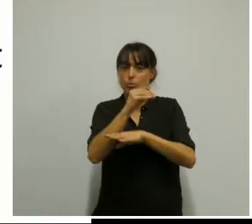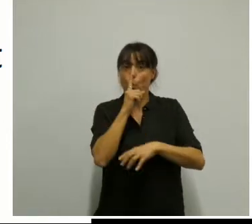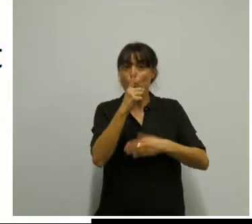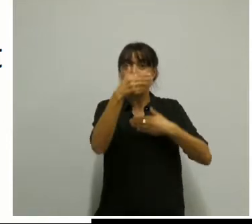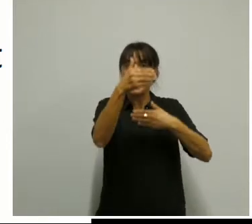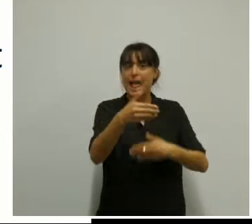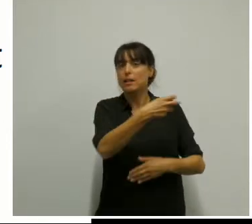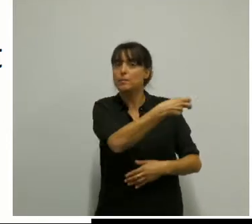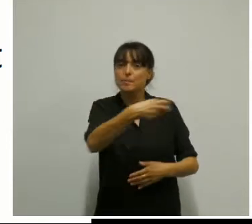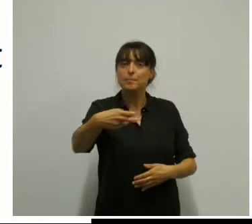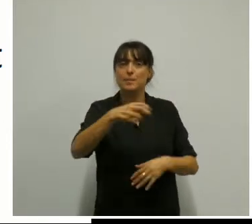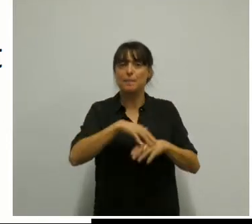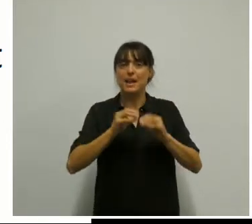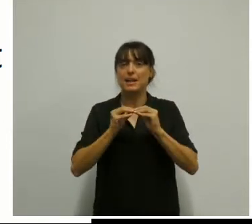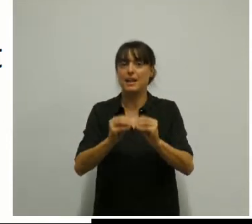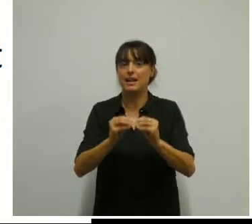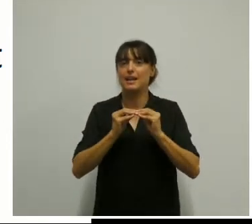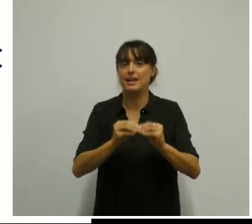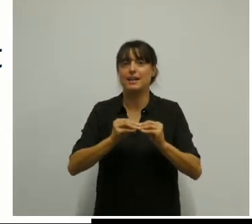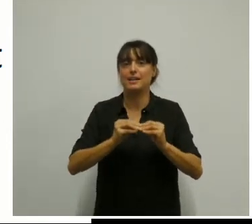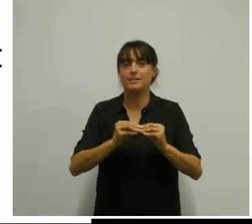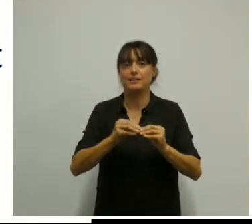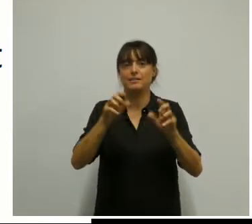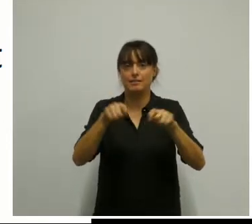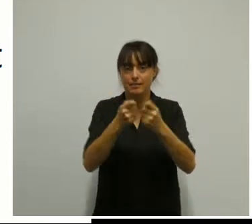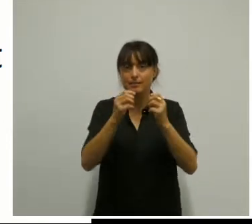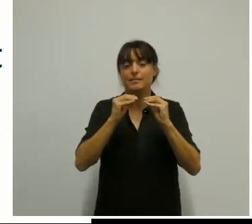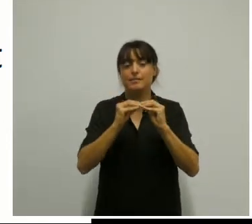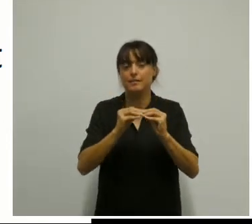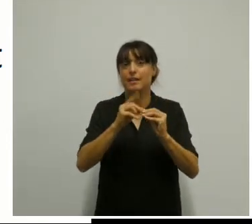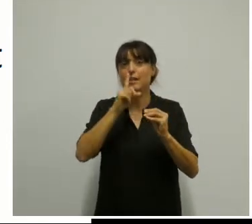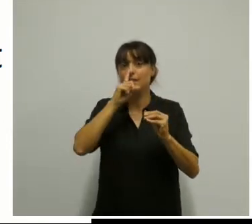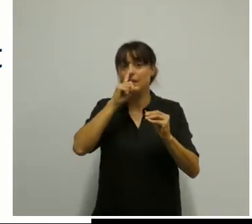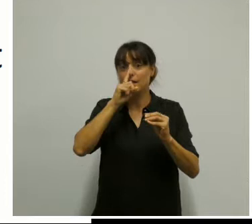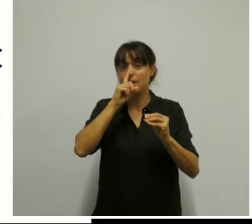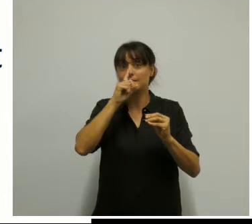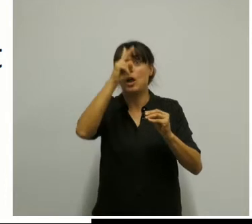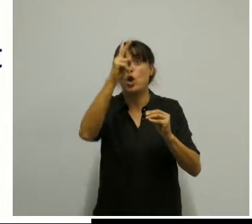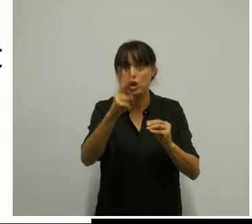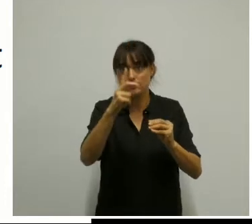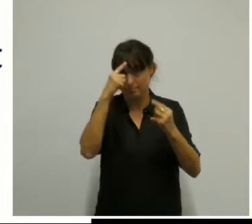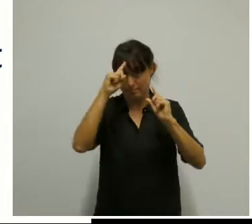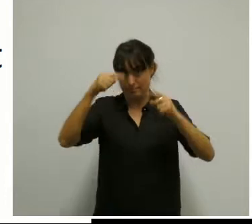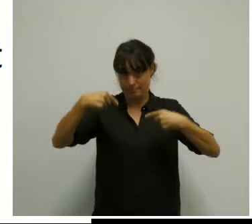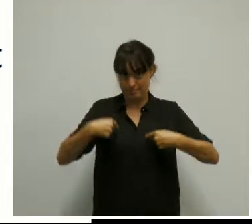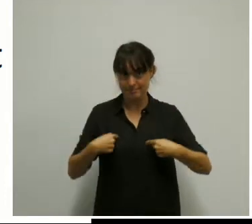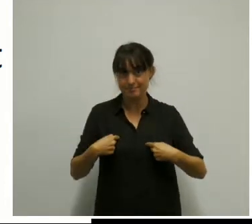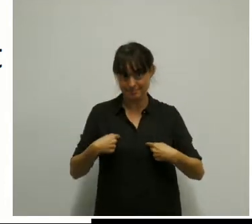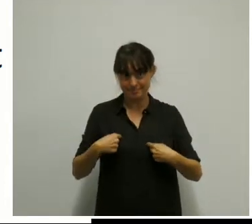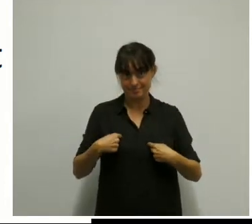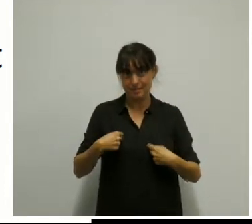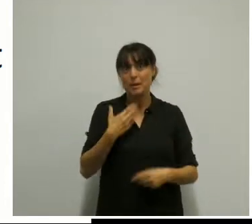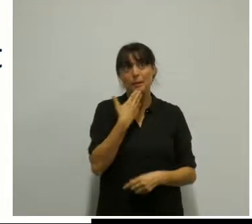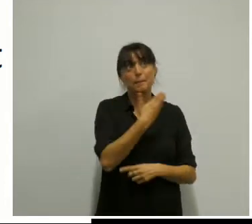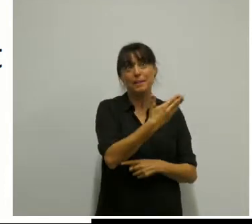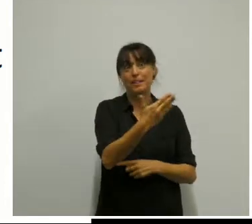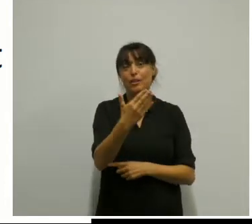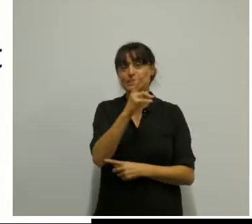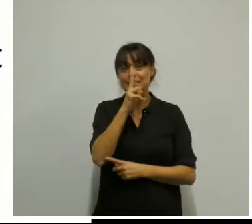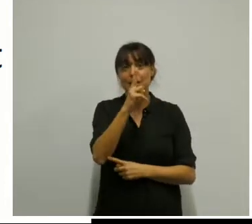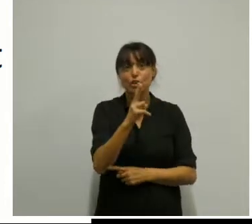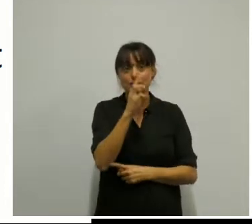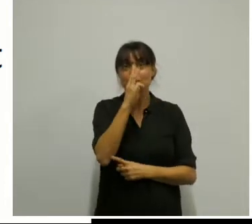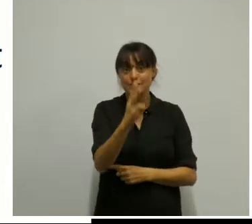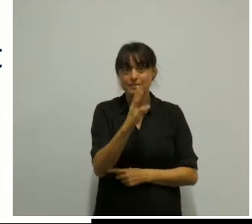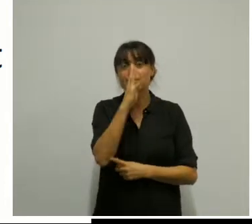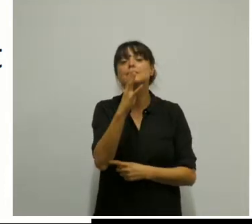sí que hi ha uns diners per fer reparacions. Però des d'aquí demano a les autoritats competents què passarà el segon, tercer,